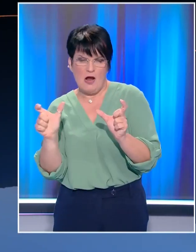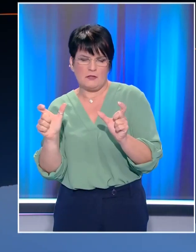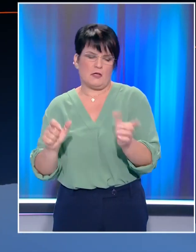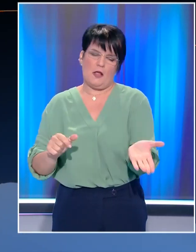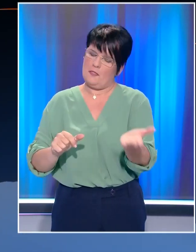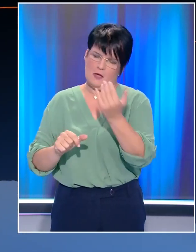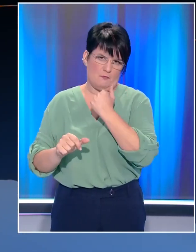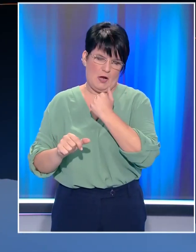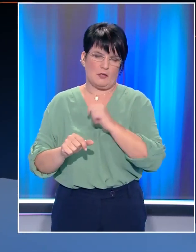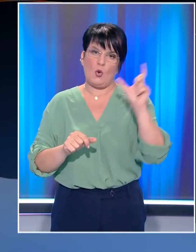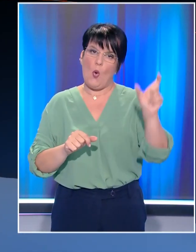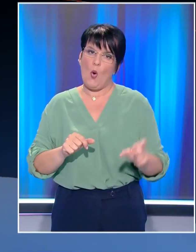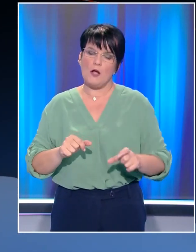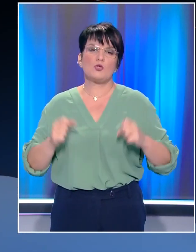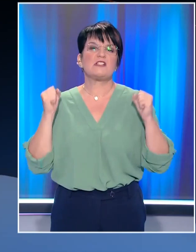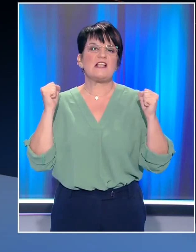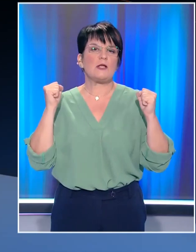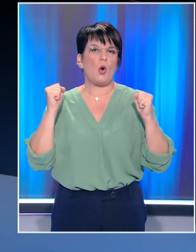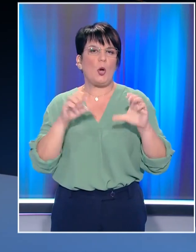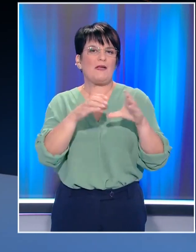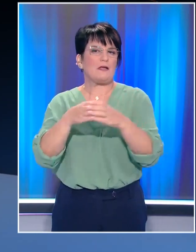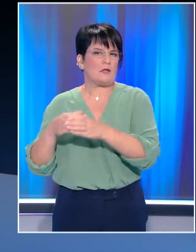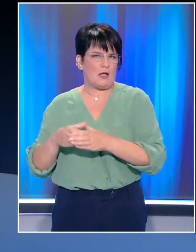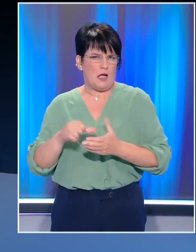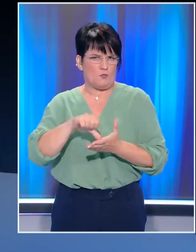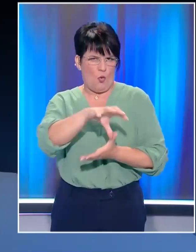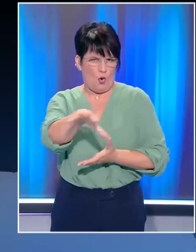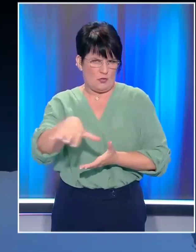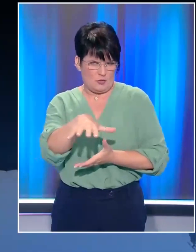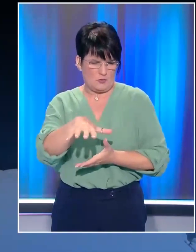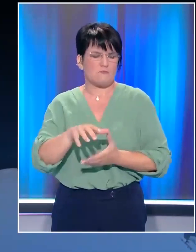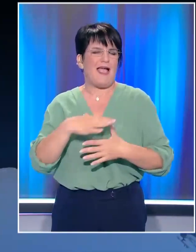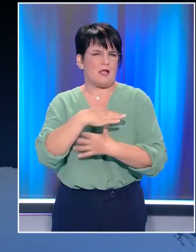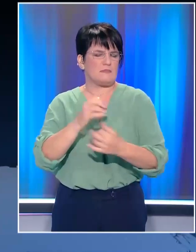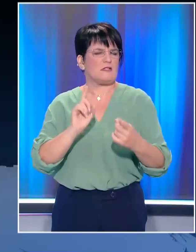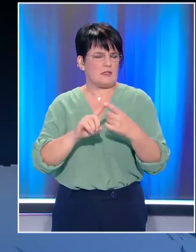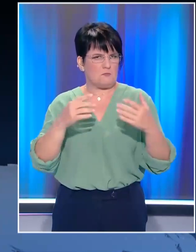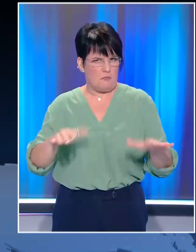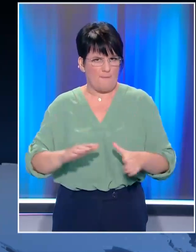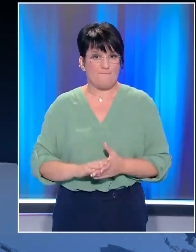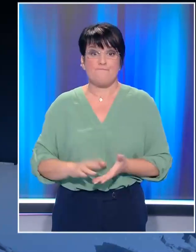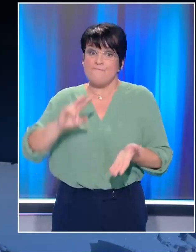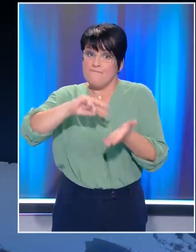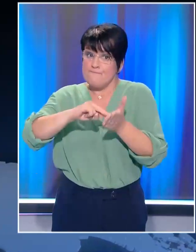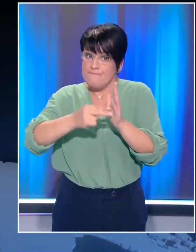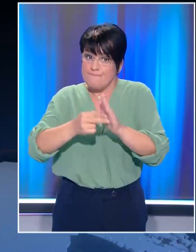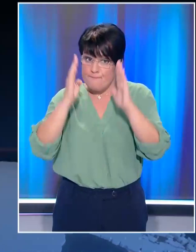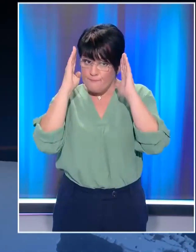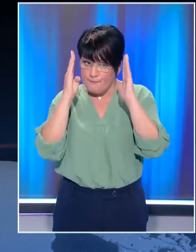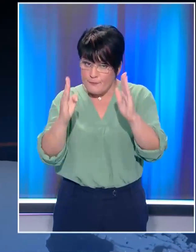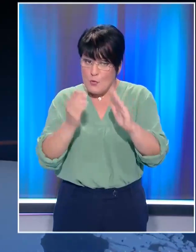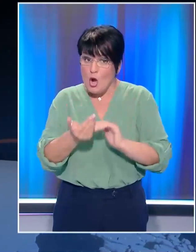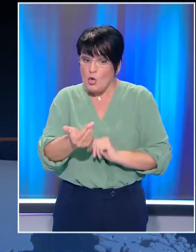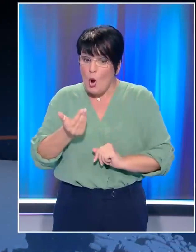τη συνάντηση που είχε με τις υγειονομικές αρχές της πόλης. Θέλουμε να εφιστήσουμε την προσοχή τώρα που είναι